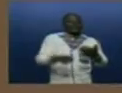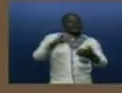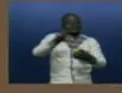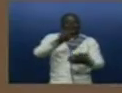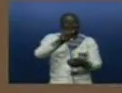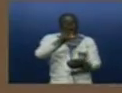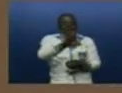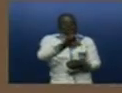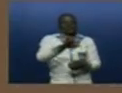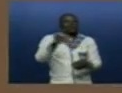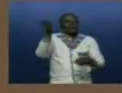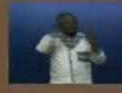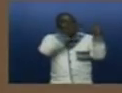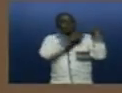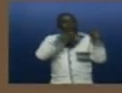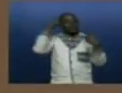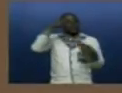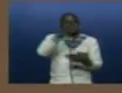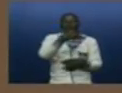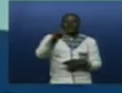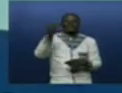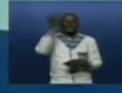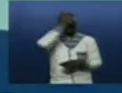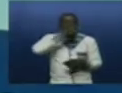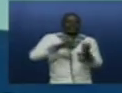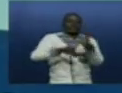porté par la Banque Ouest-Africaine de Développement.